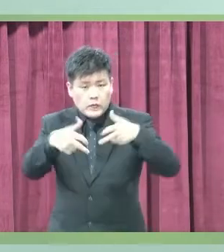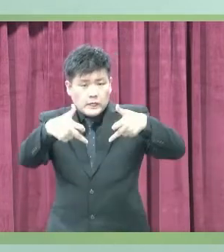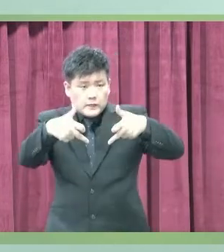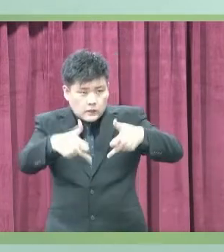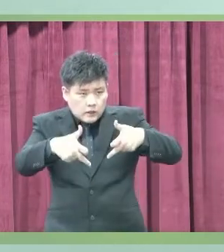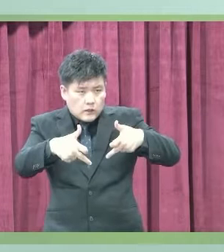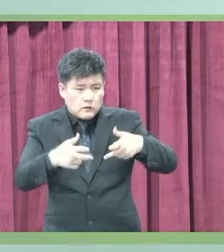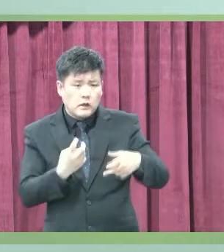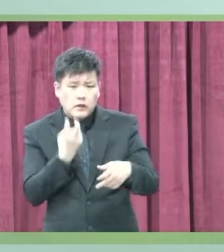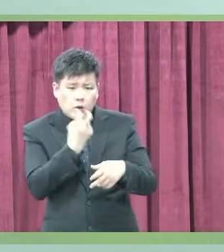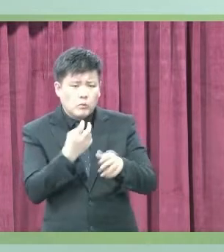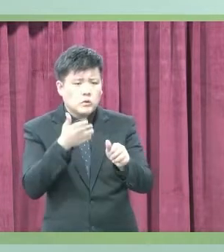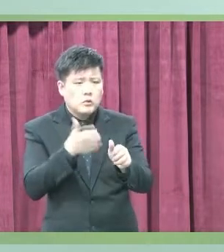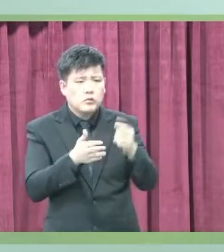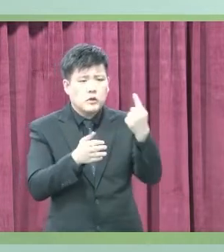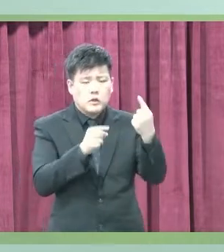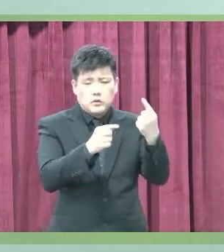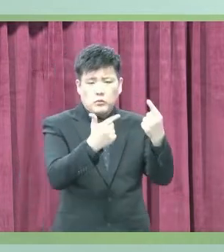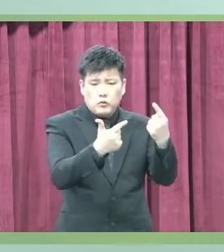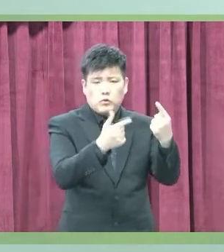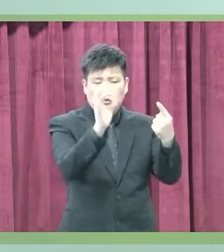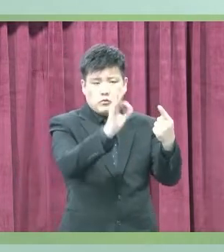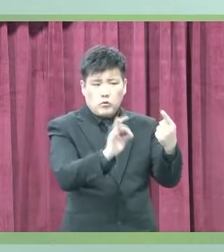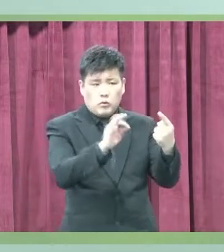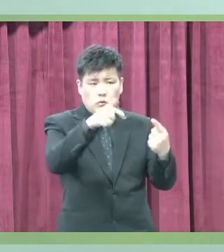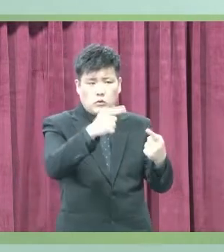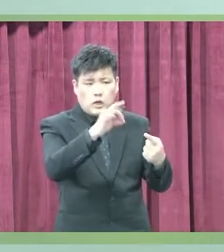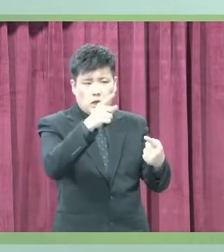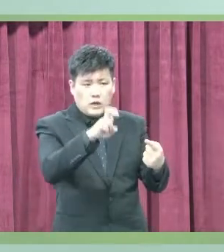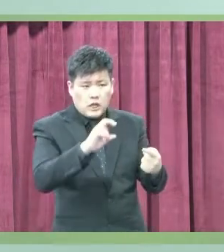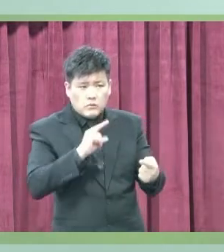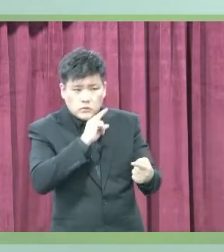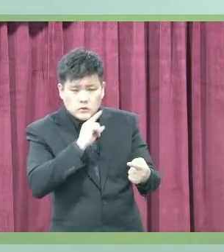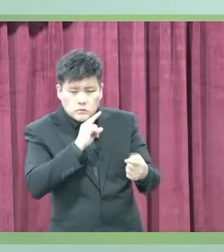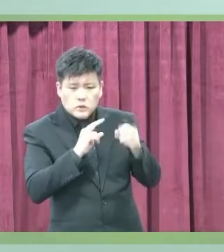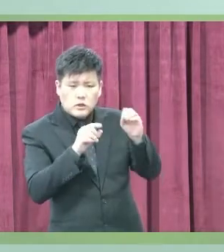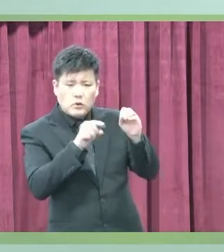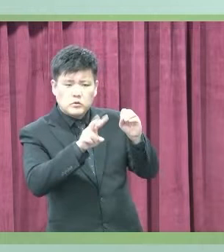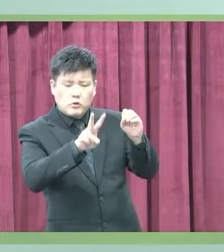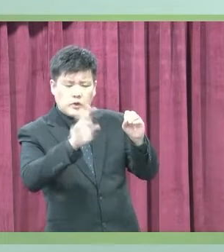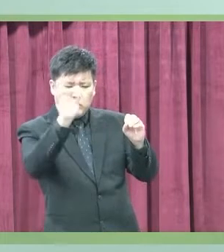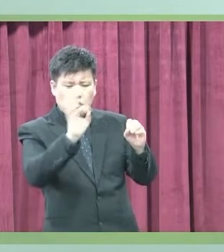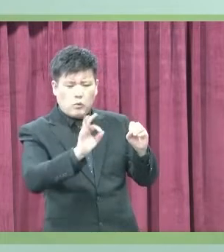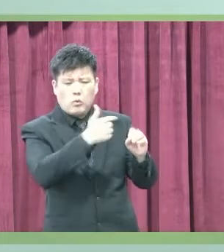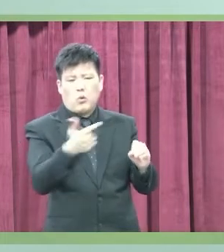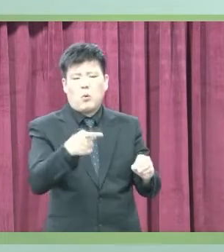요망이 1.6%포인트, 간암 의심이 0.2%포인트 더 높게 나타나고 있습니다.